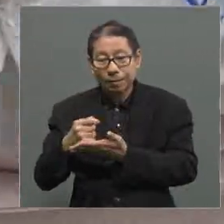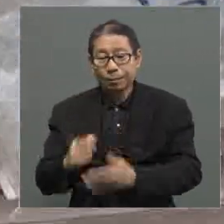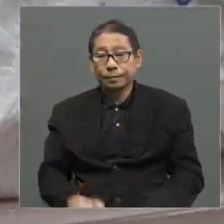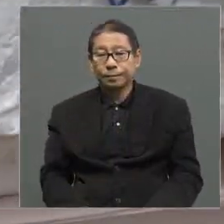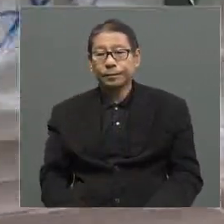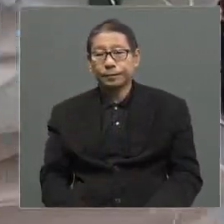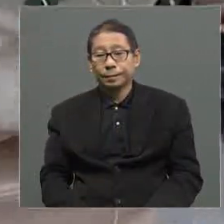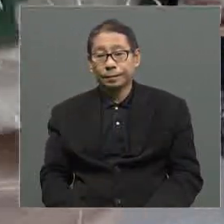ค